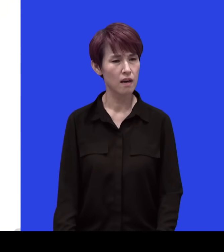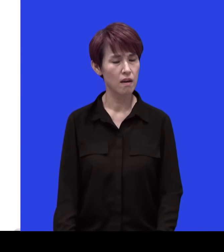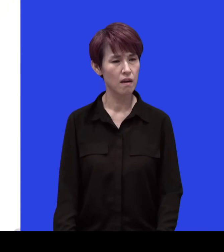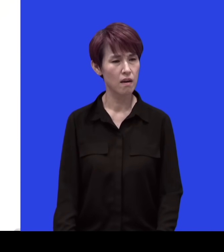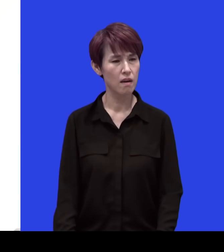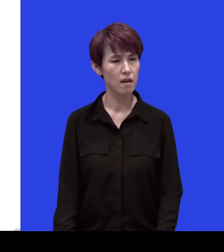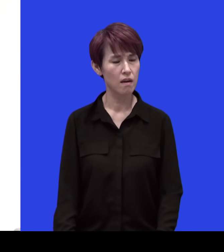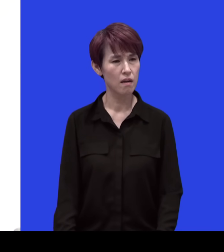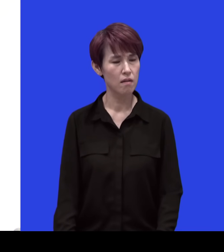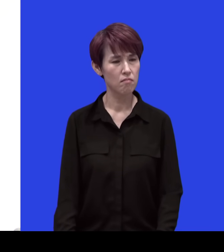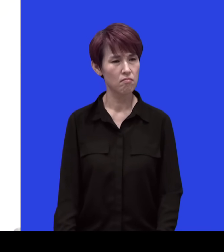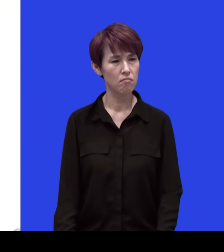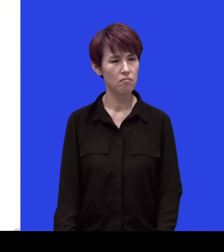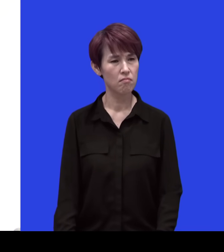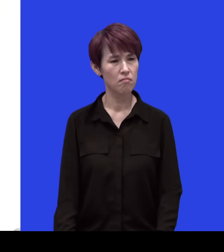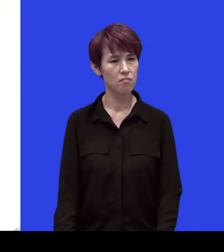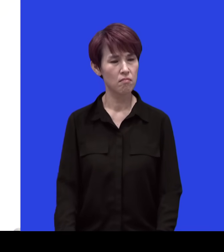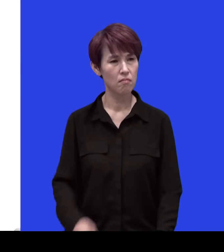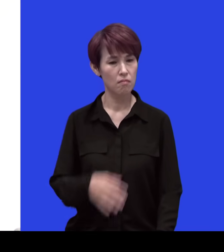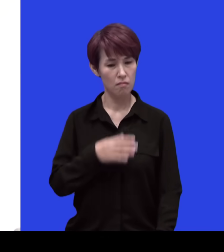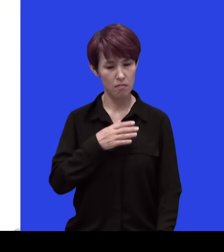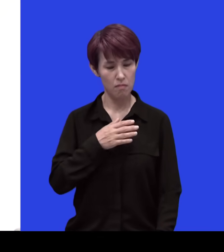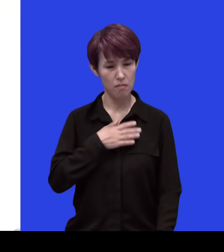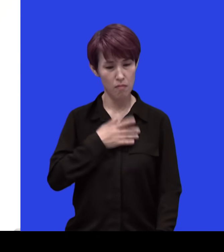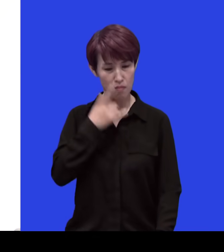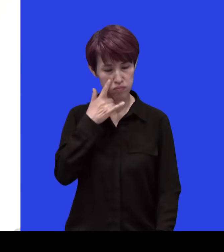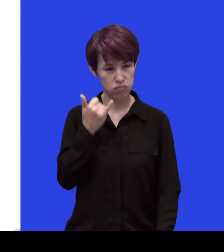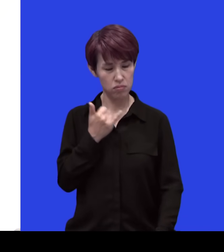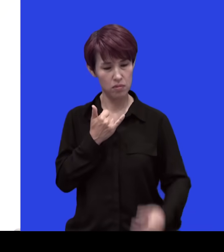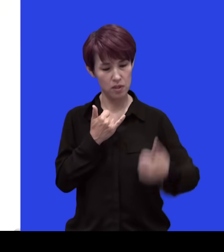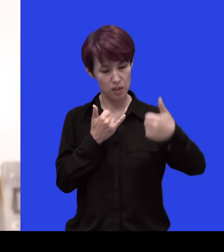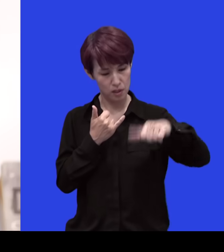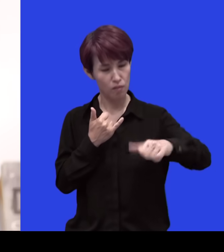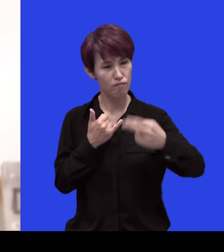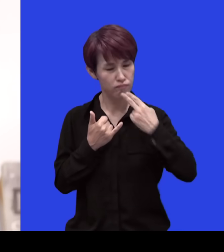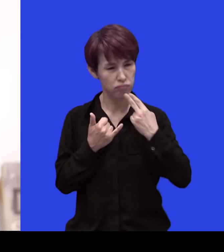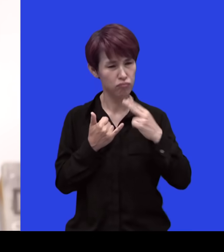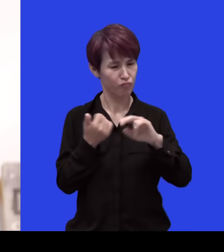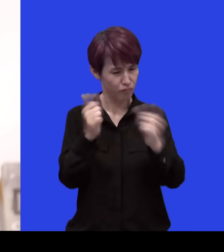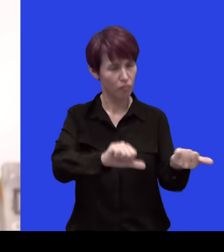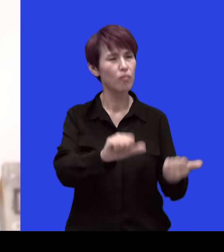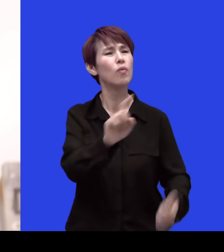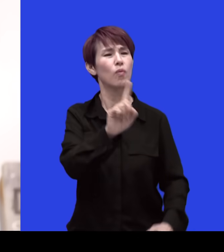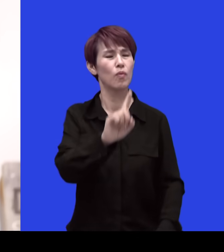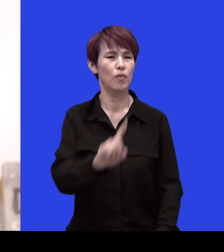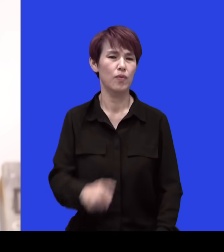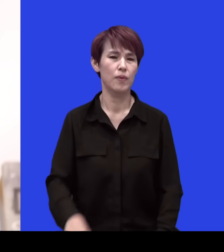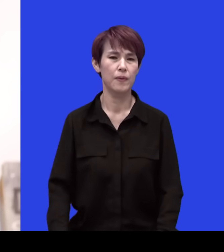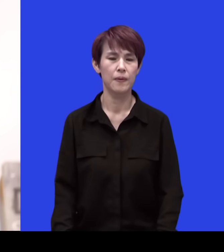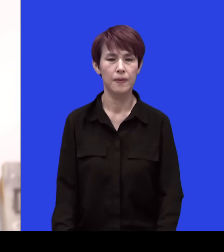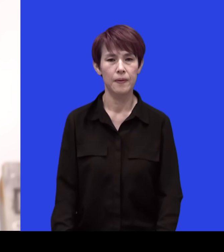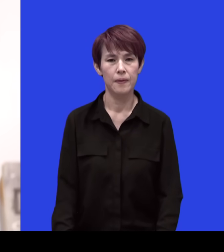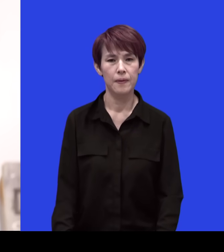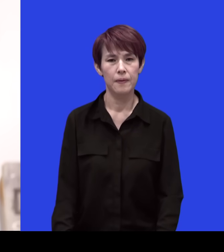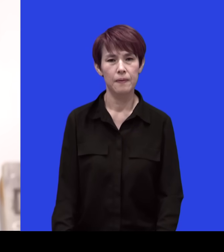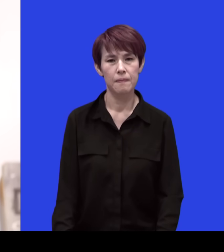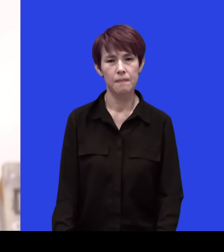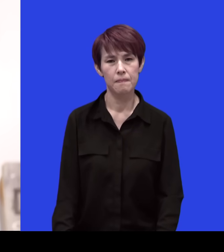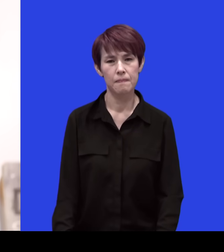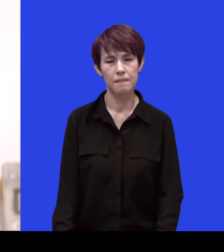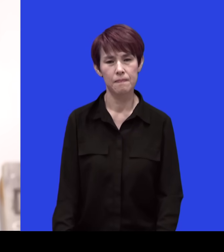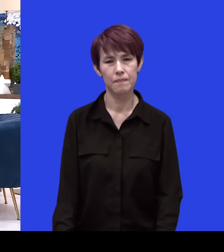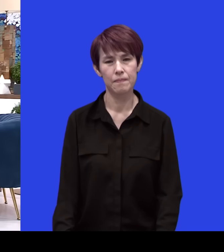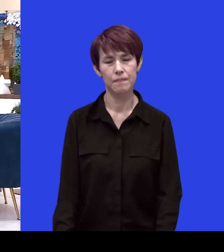말도 없이 갔잖아. 인사도 없이 갔잖아. 그리고 그거 해놨잖아요. 그